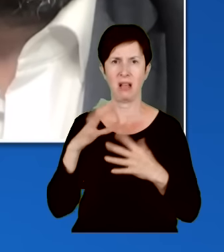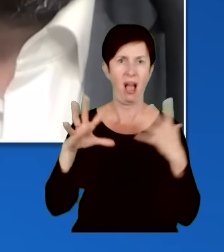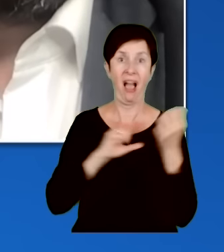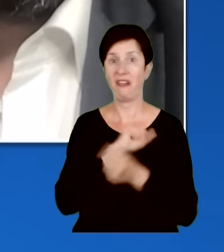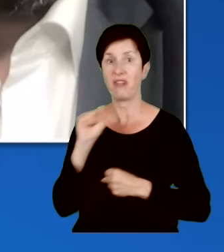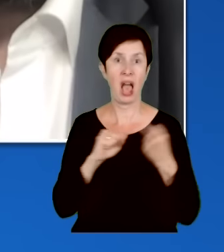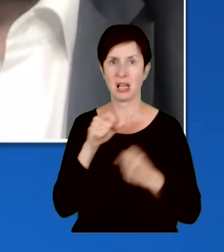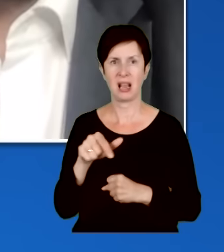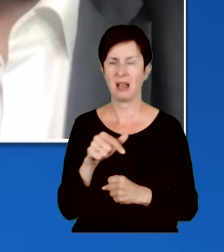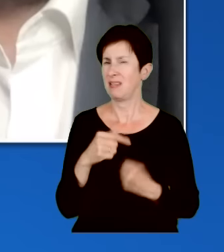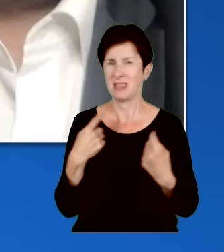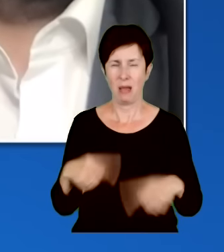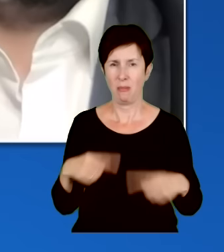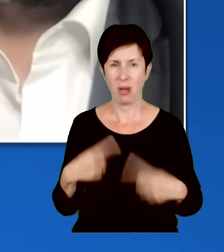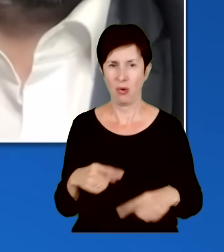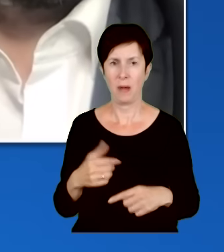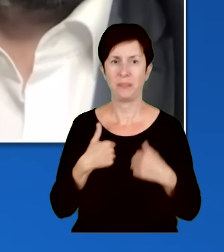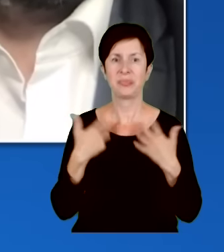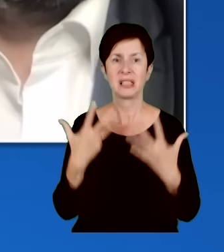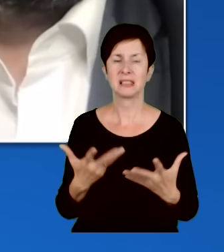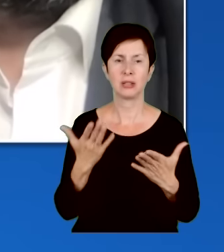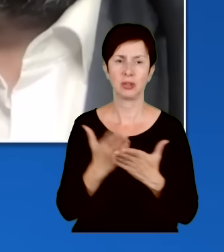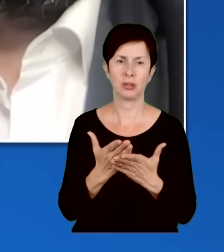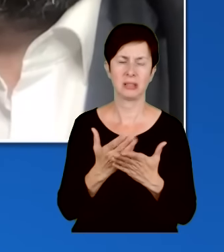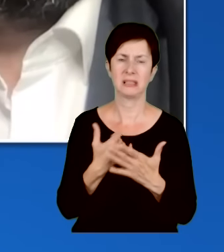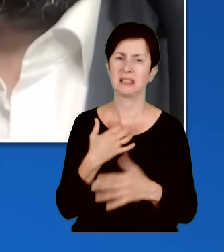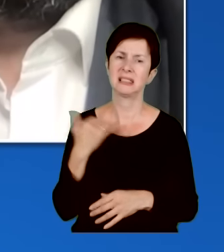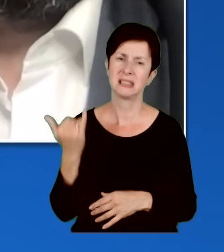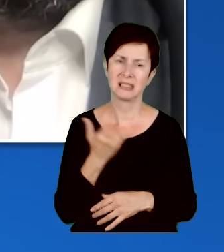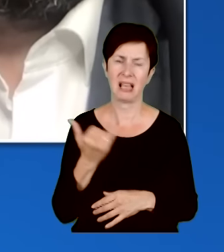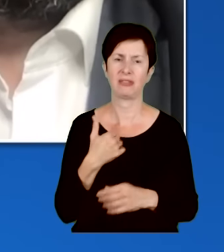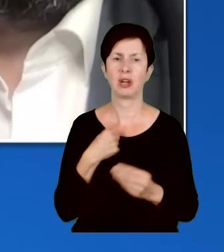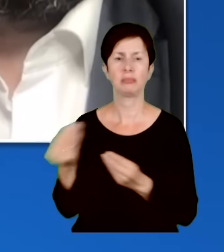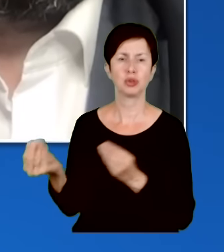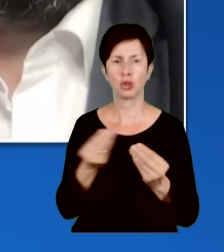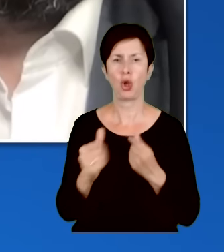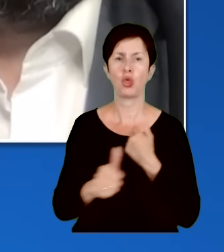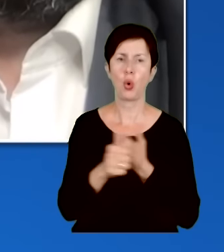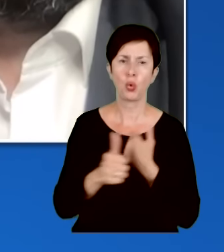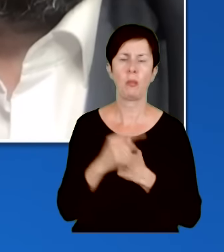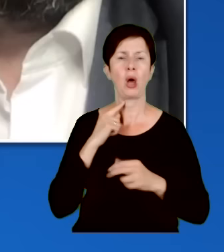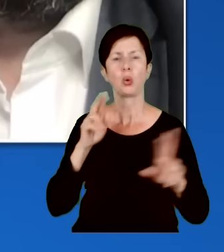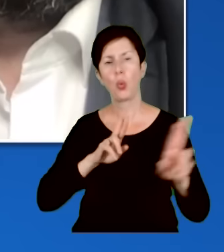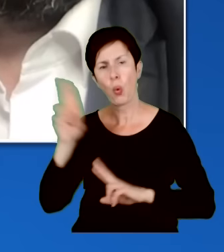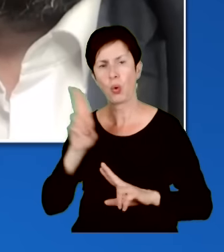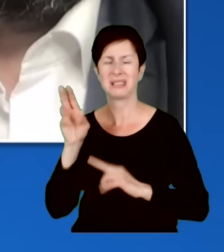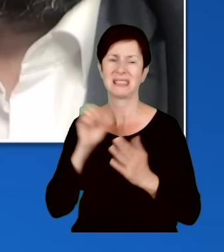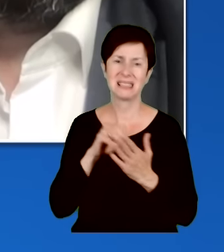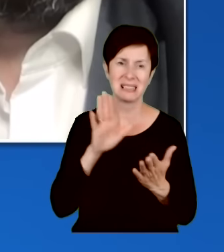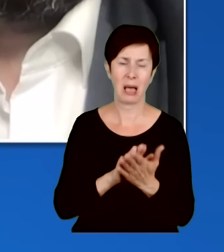żadnej afery nie ma Chciałbym tylko zawsze staram się Przychodzić z dokumentami głosowaniem zapisami